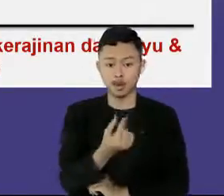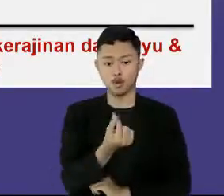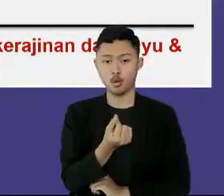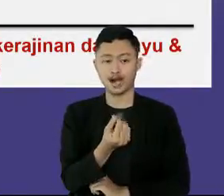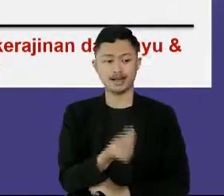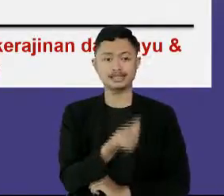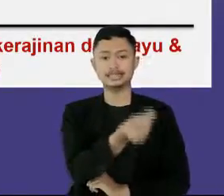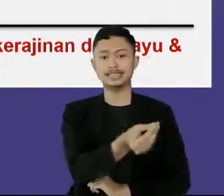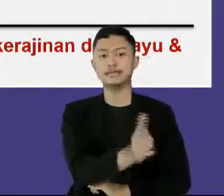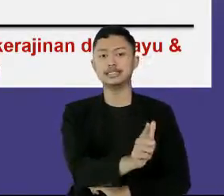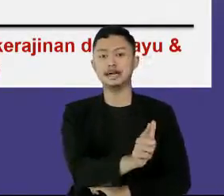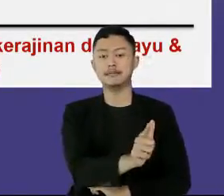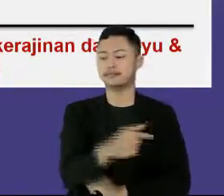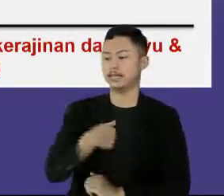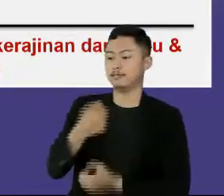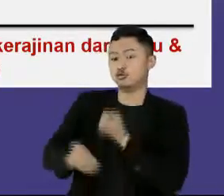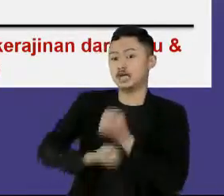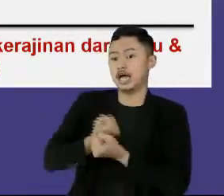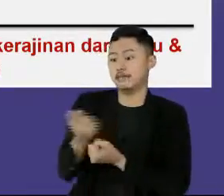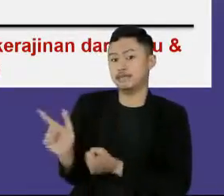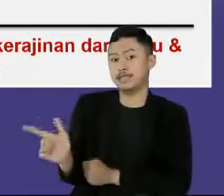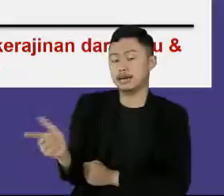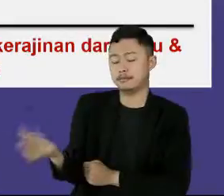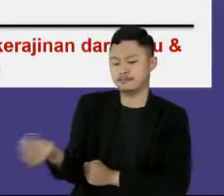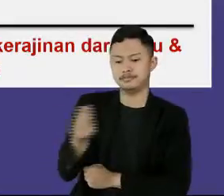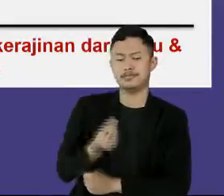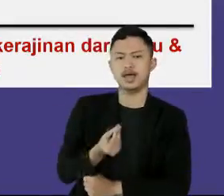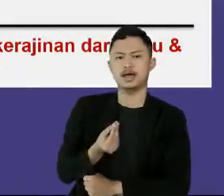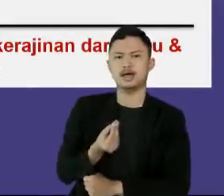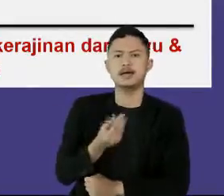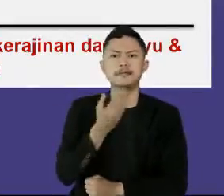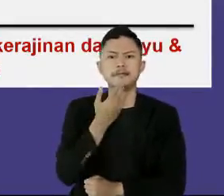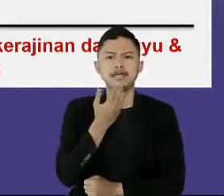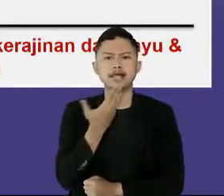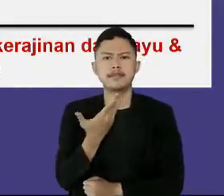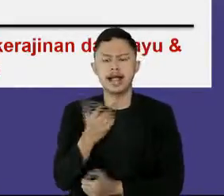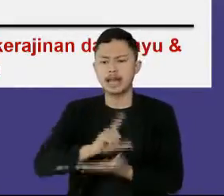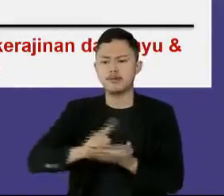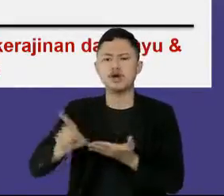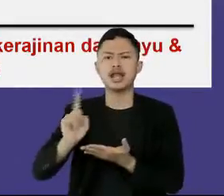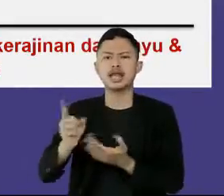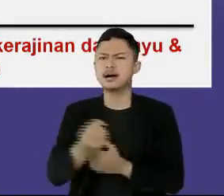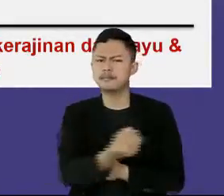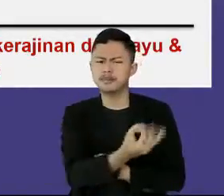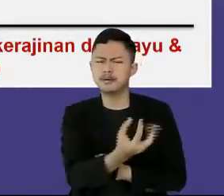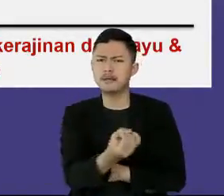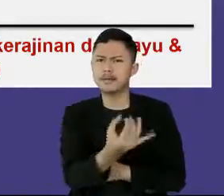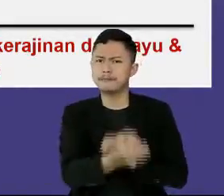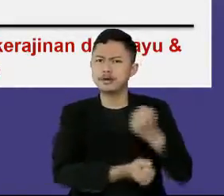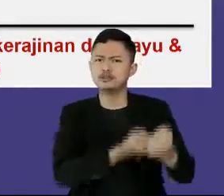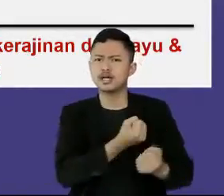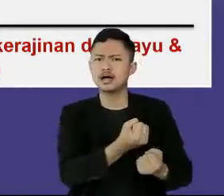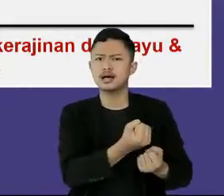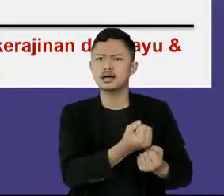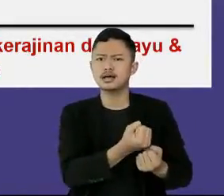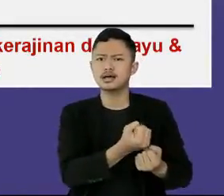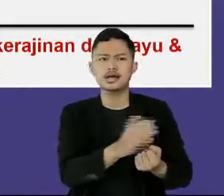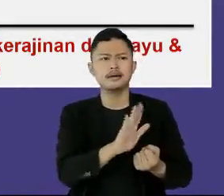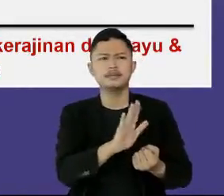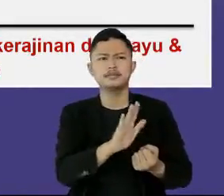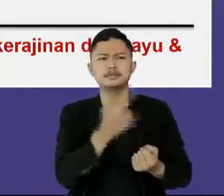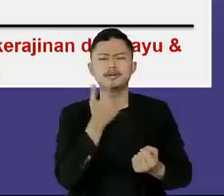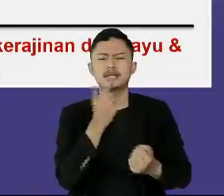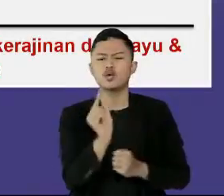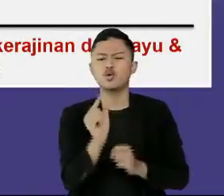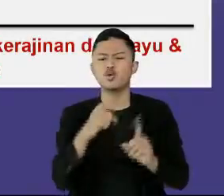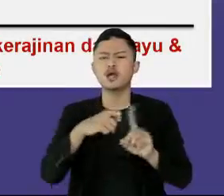langsung kepada debiturnya itu justru yang masuk laporan ke kami adalah yang relatif usahanya